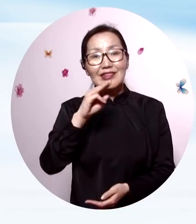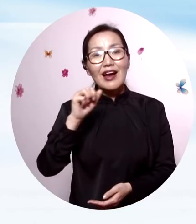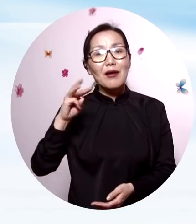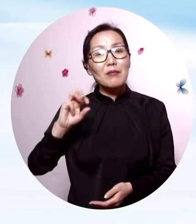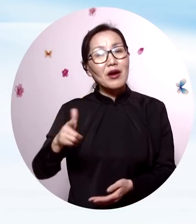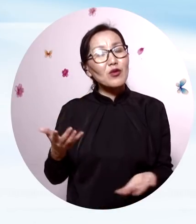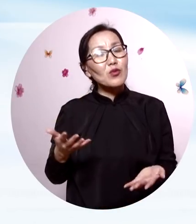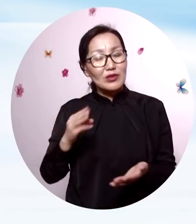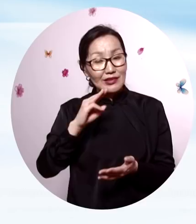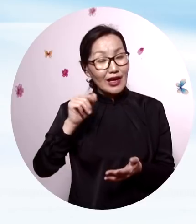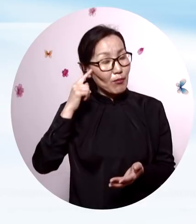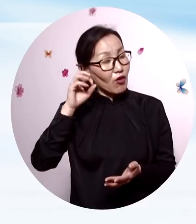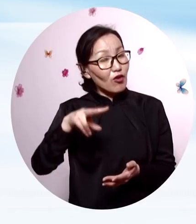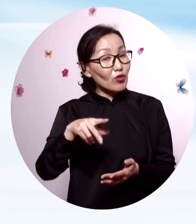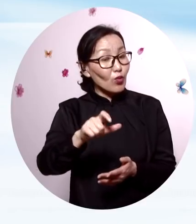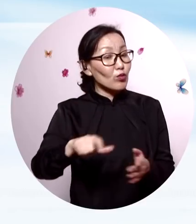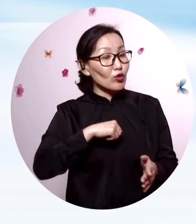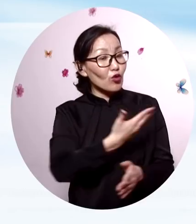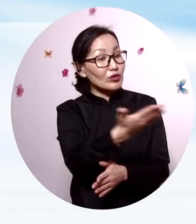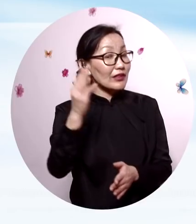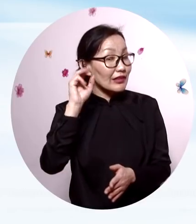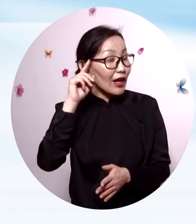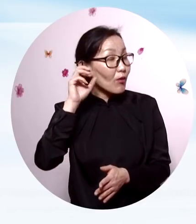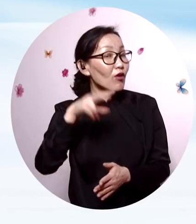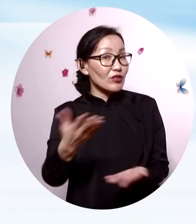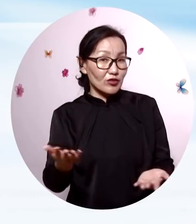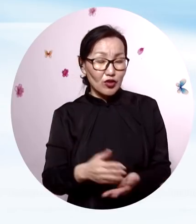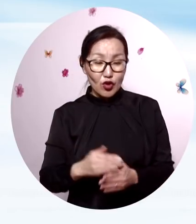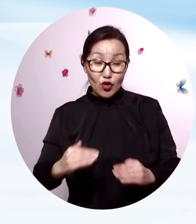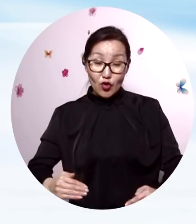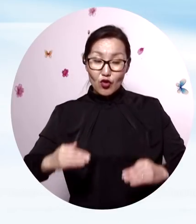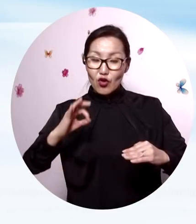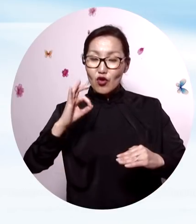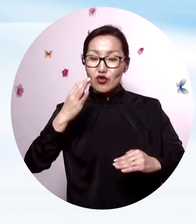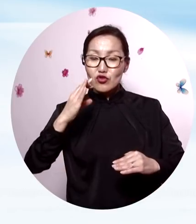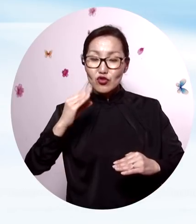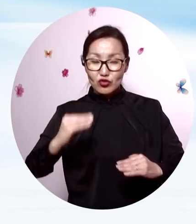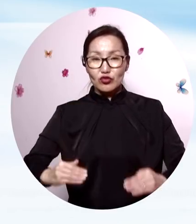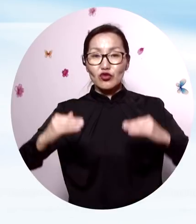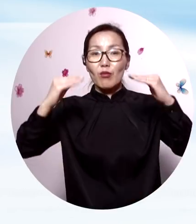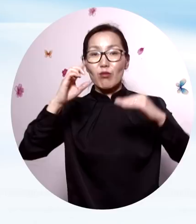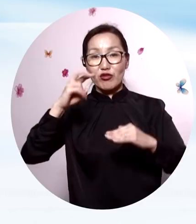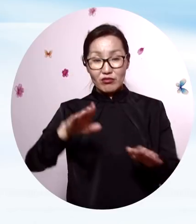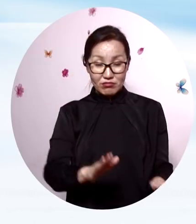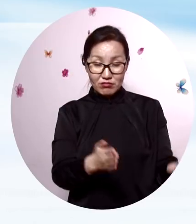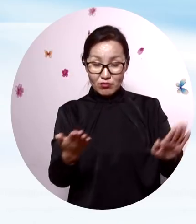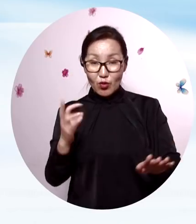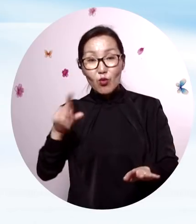таамаглана. Хүүхэд болох нь таамаглаж байгаа. За, багш нь энэ өсөж том болох гэсэн таамаглал тавьсан байна.